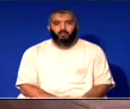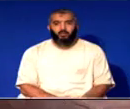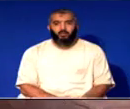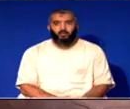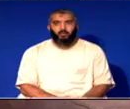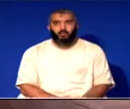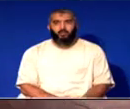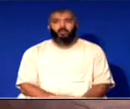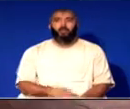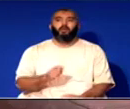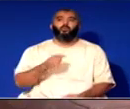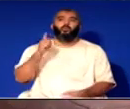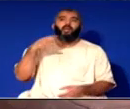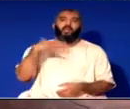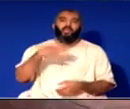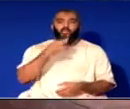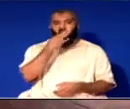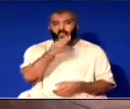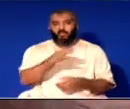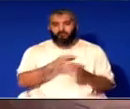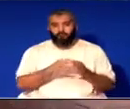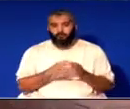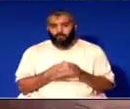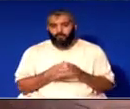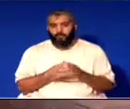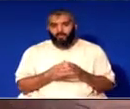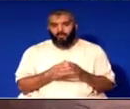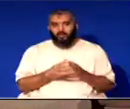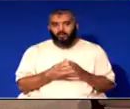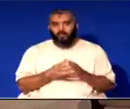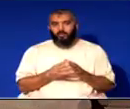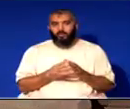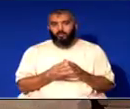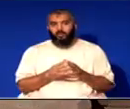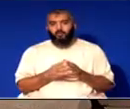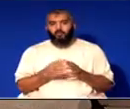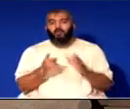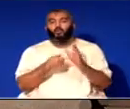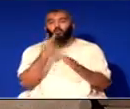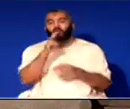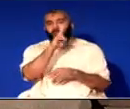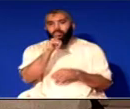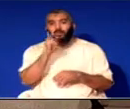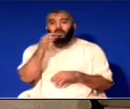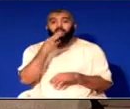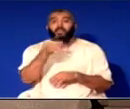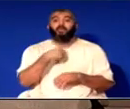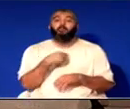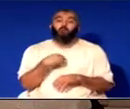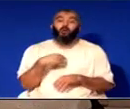لا لا يعني بعد اذنك بعدها هي تقول نحن يتامى واساعد امي في المصاريف تاع البيت. هي